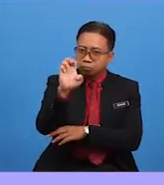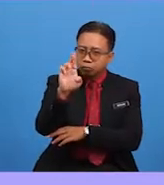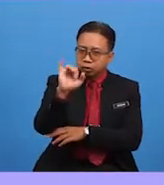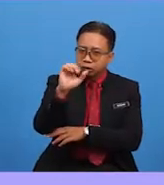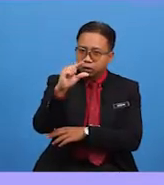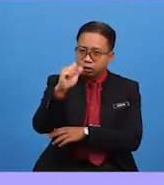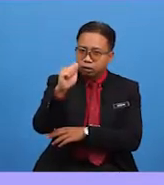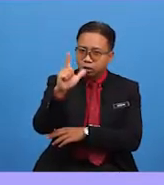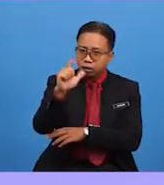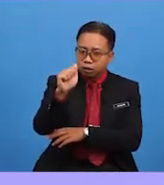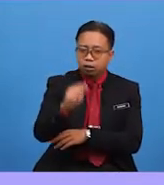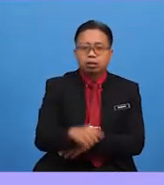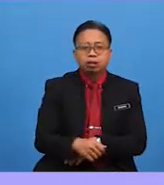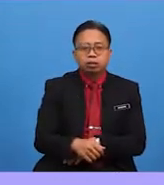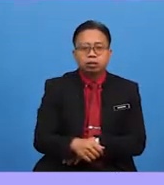Serigala.